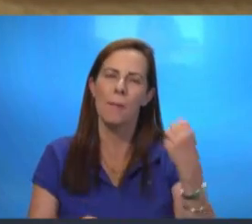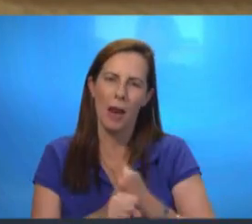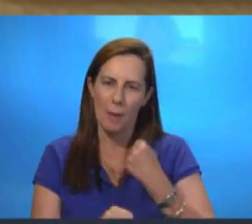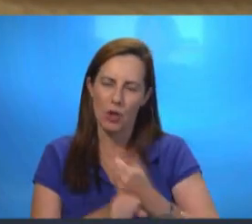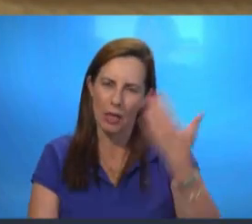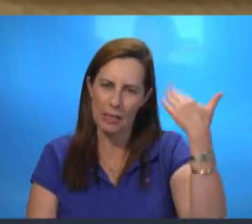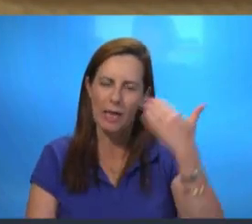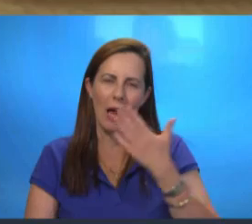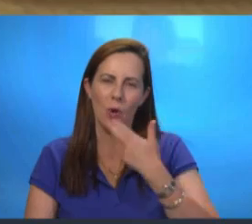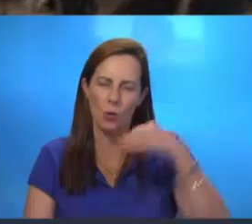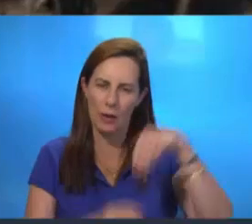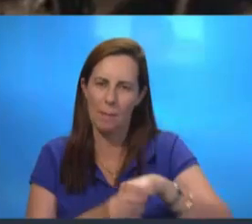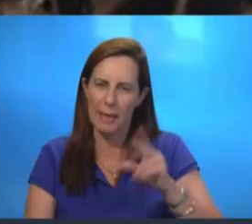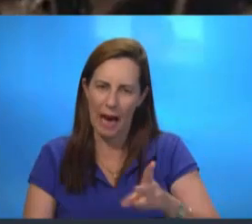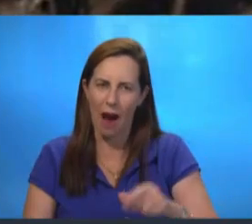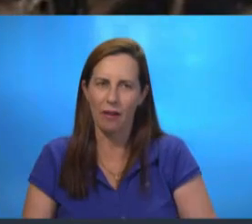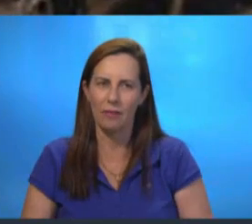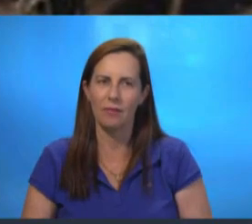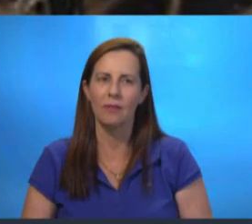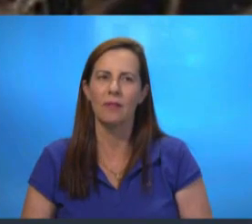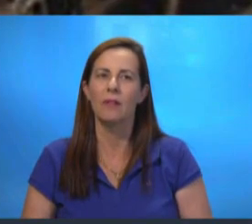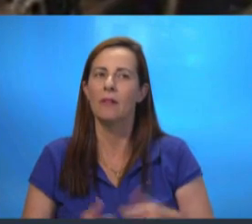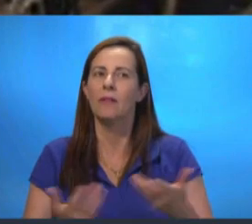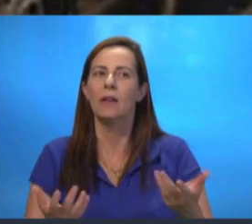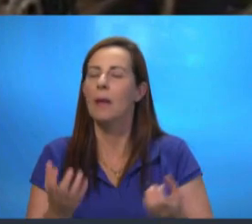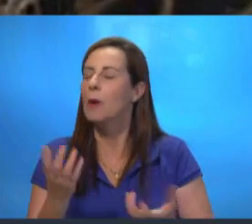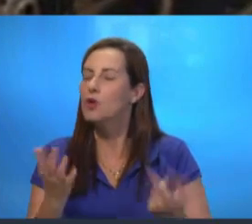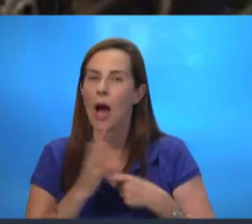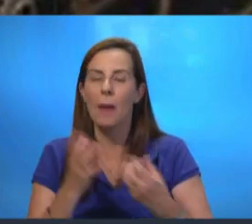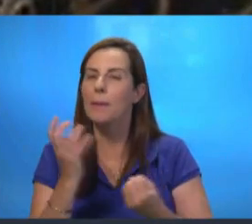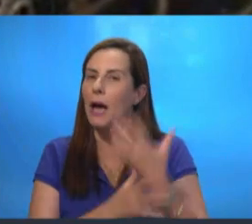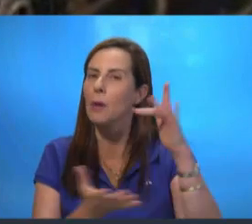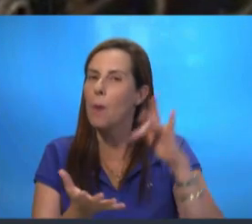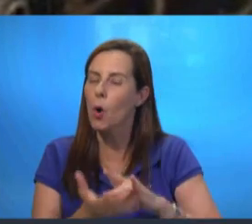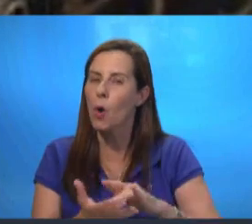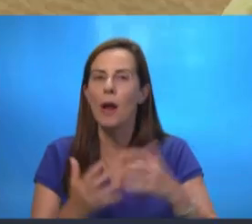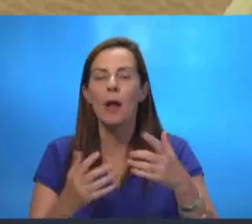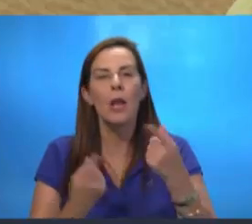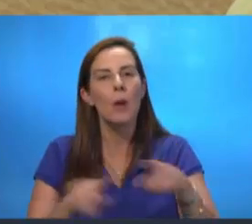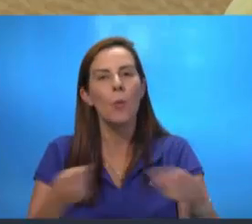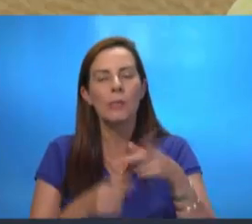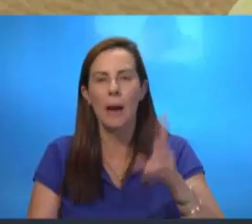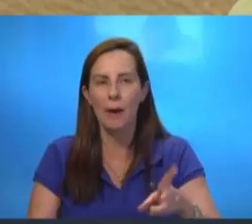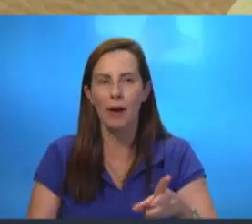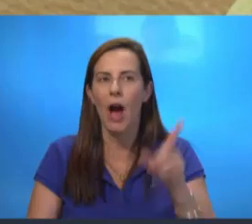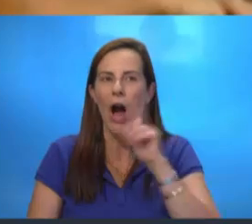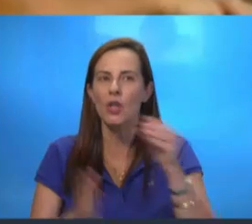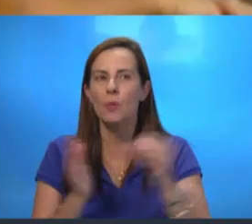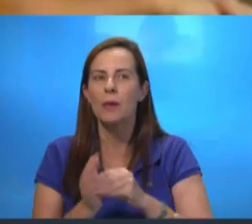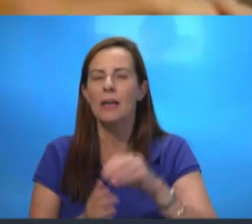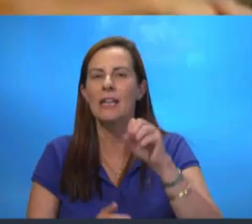למה שנעשה ליהודים בעיראק, פתיחת למשל מקום למוזיקה בעיראק על שם סאלח